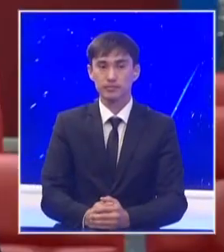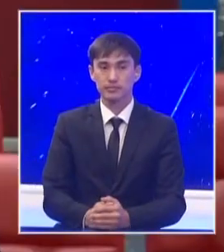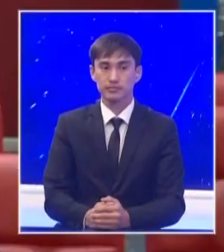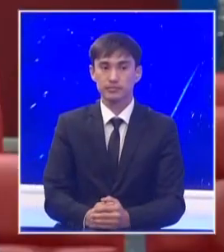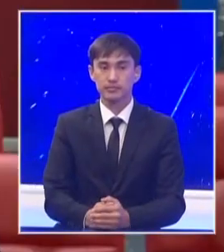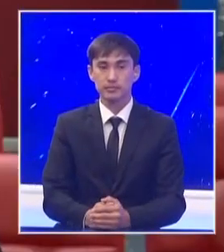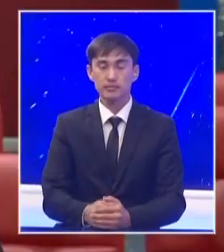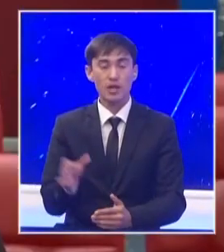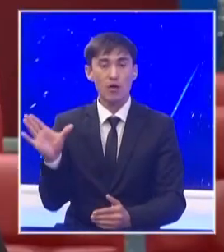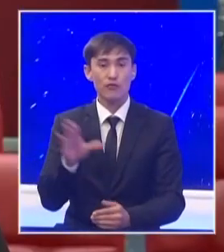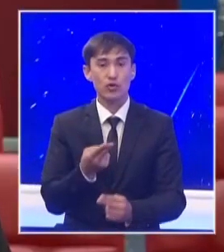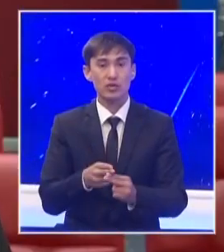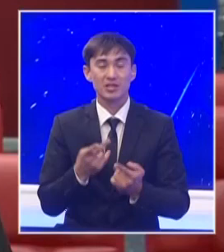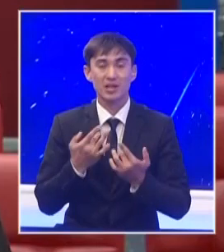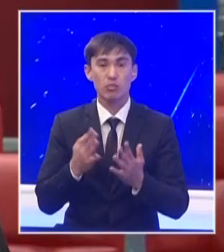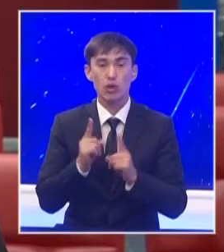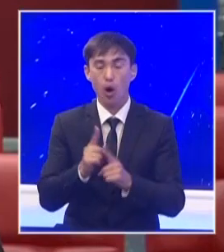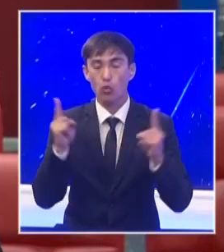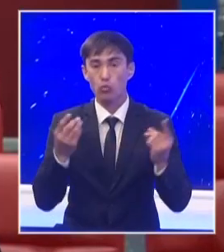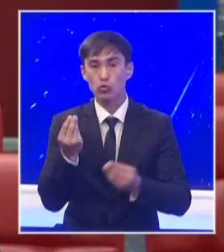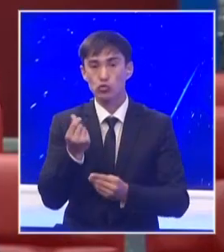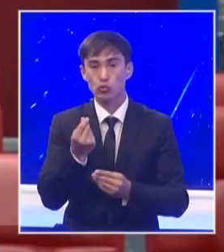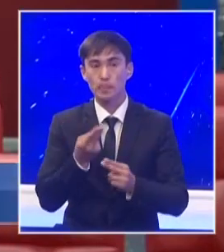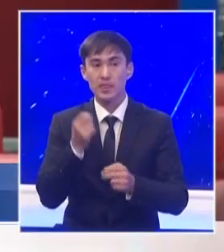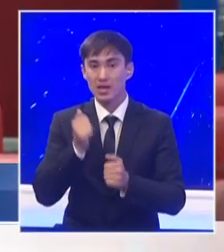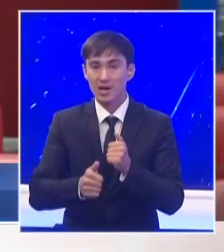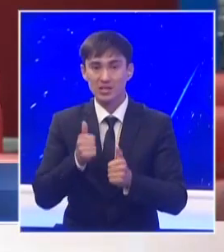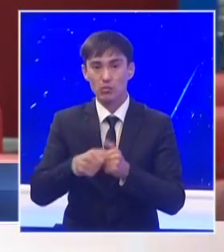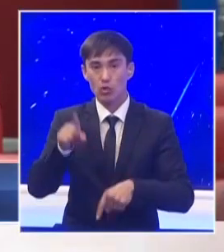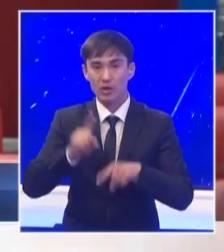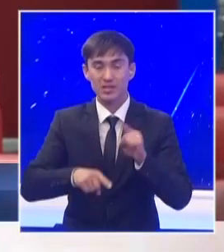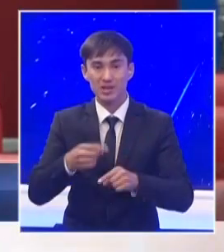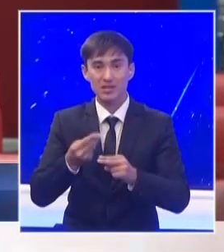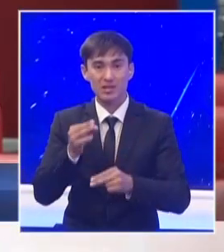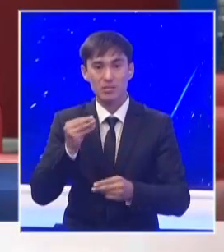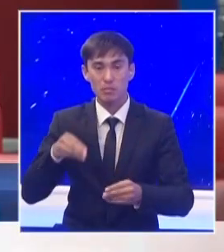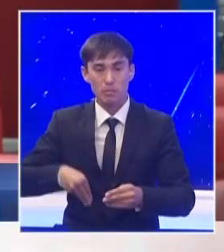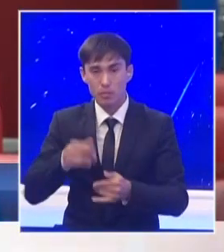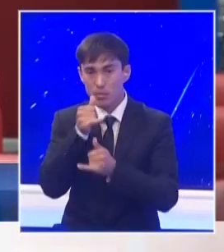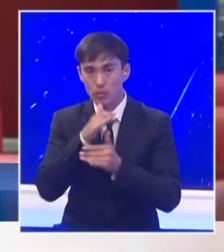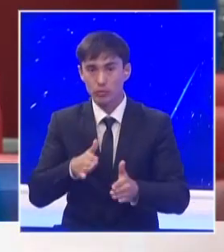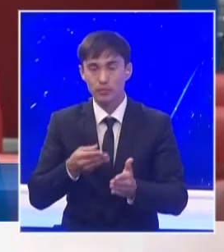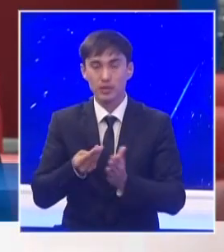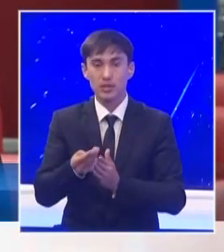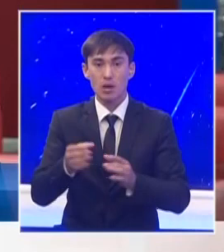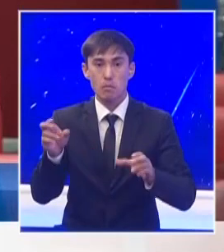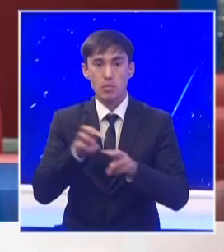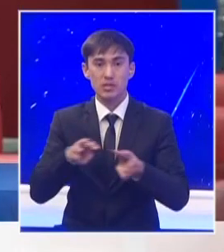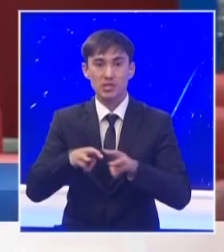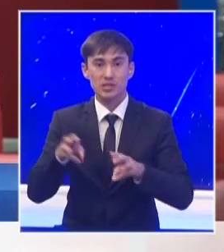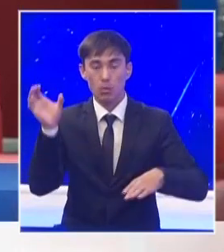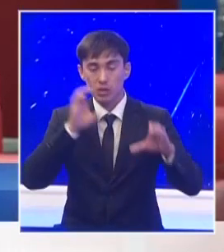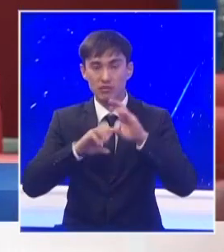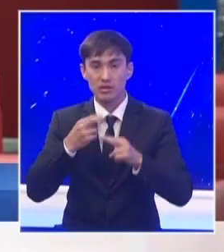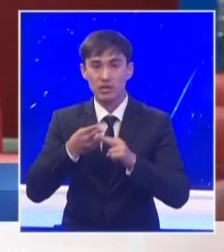Все это требует, конечно, огромных значительных сумм, и не каждому родителю это по карману. Поэтому Министерством образования не случайно ставится этот